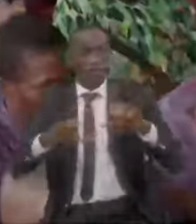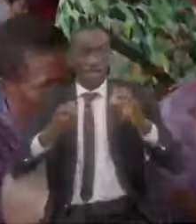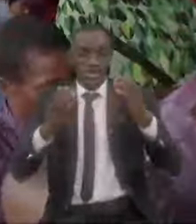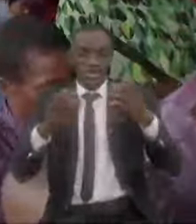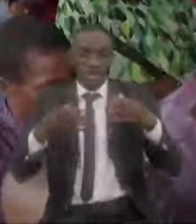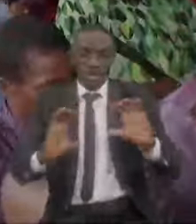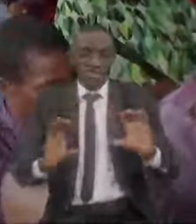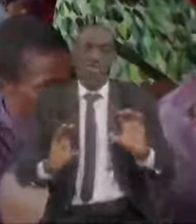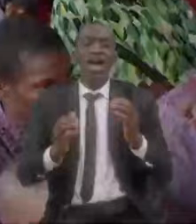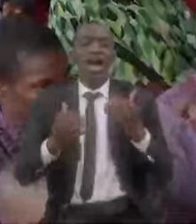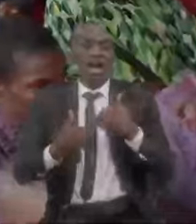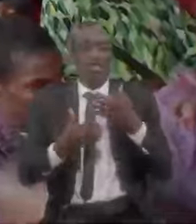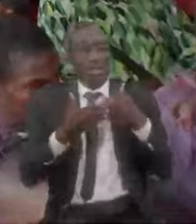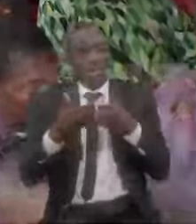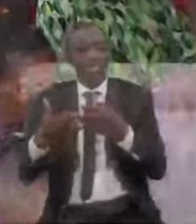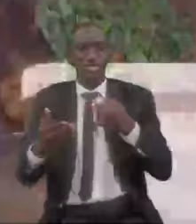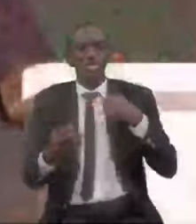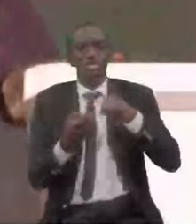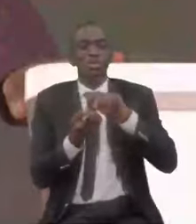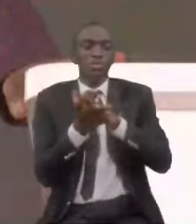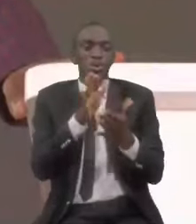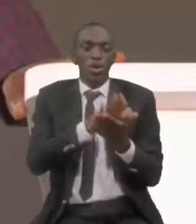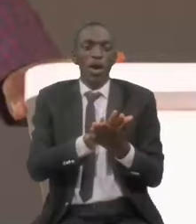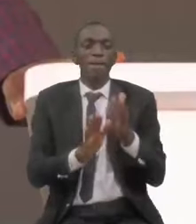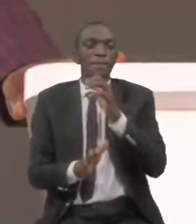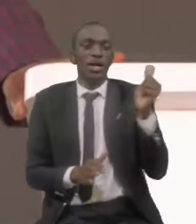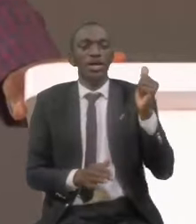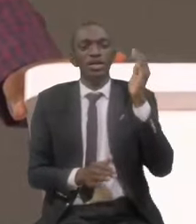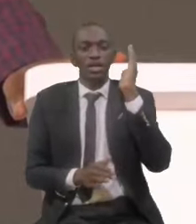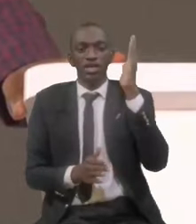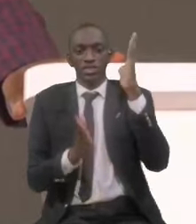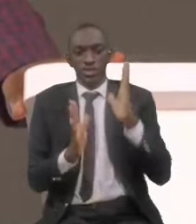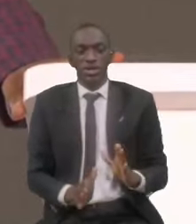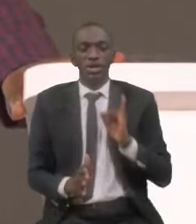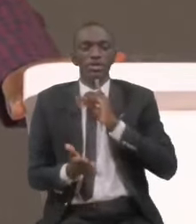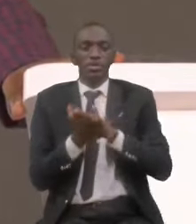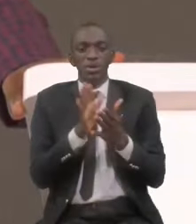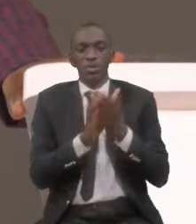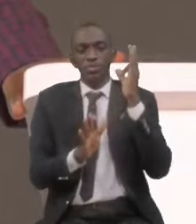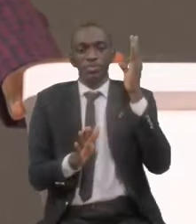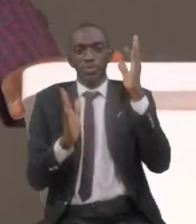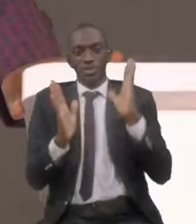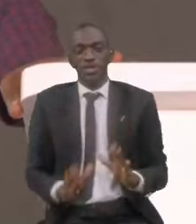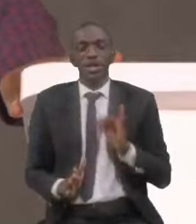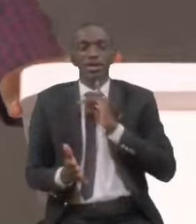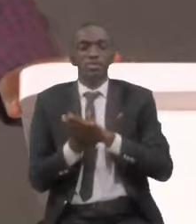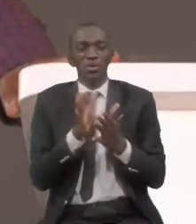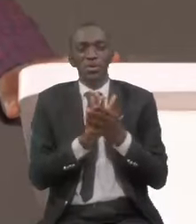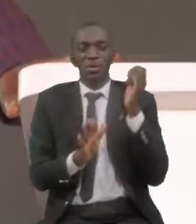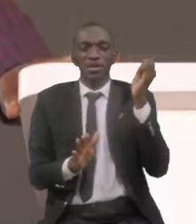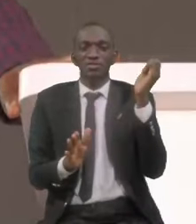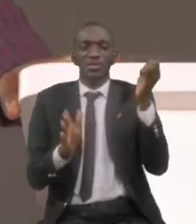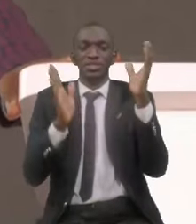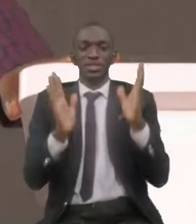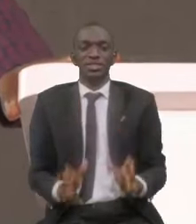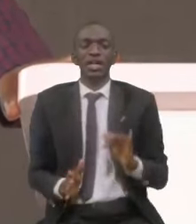Et ça m'a conduit à être professeur, à être prédicateur, à être évangéliste. Et je